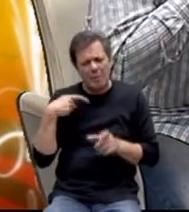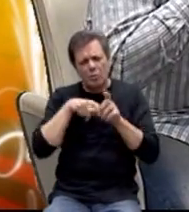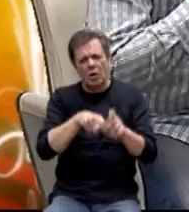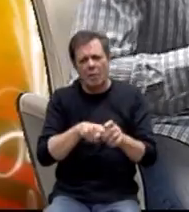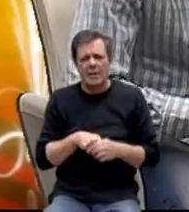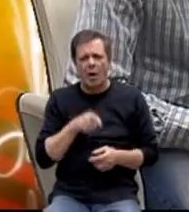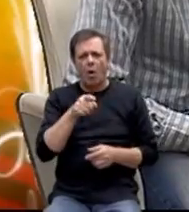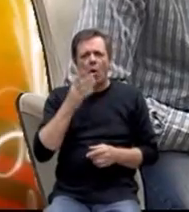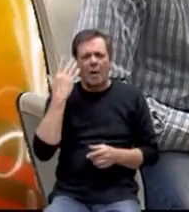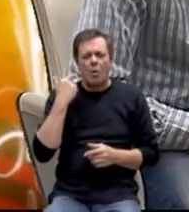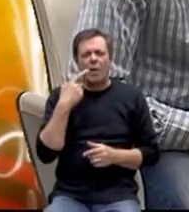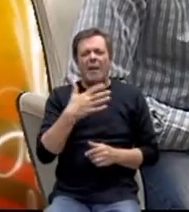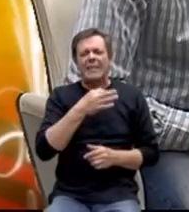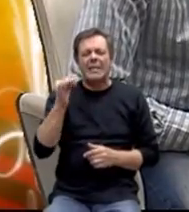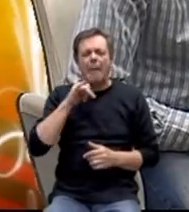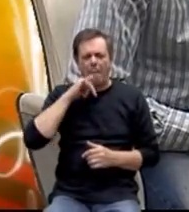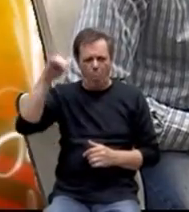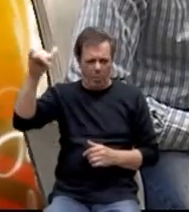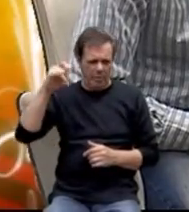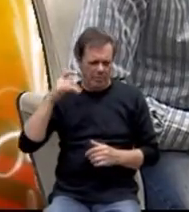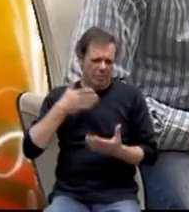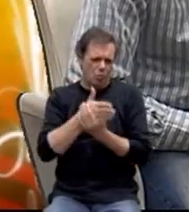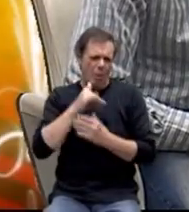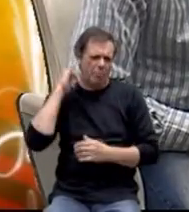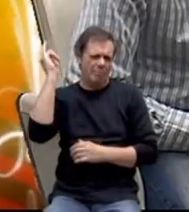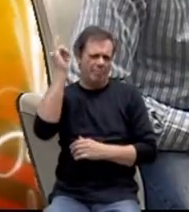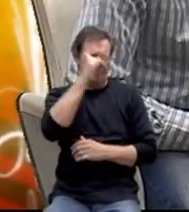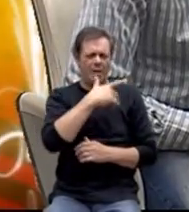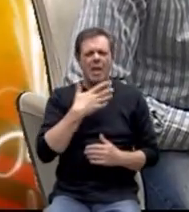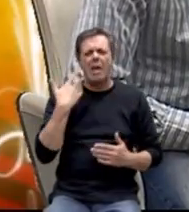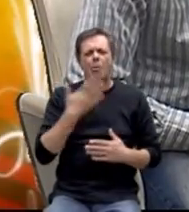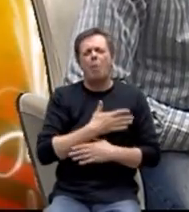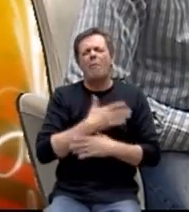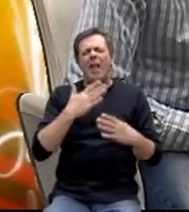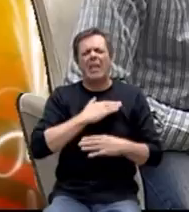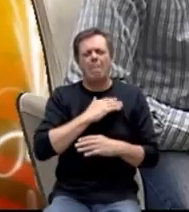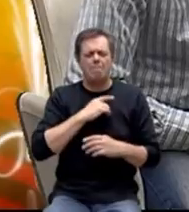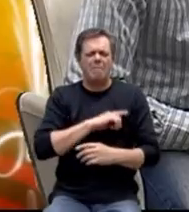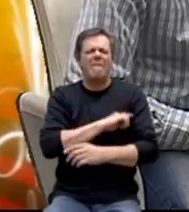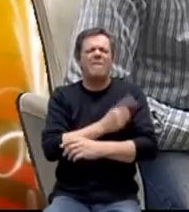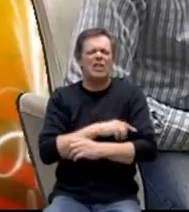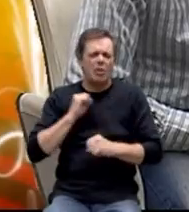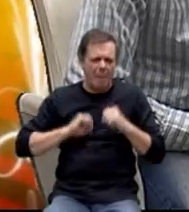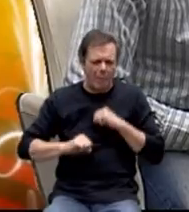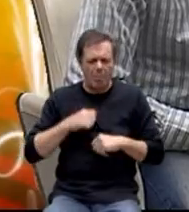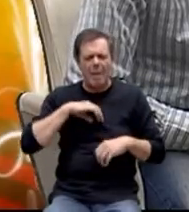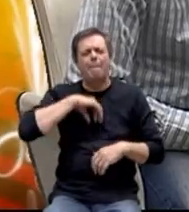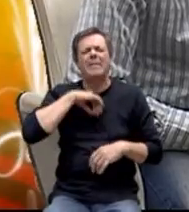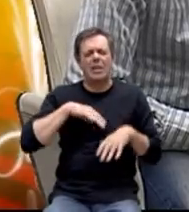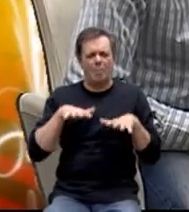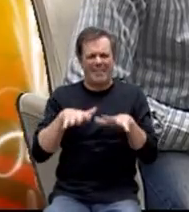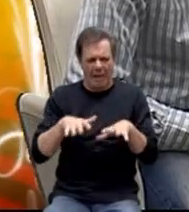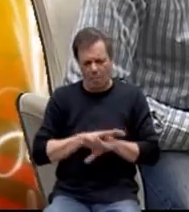bio 20 dana na putu. I bio je pod užasno velikim fizičkim naporom i psihičkim